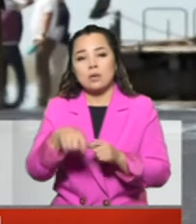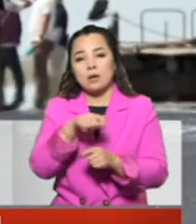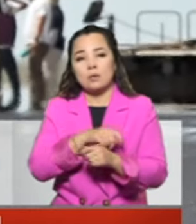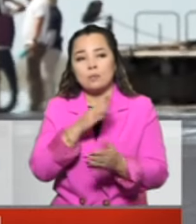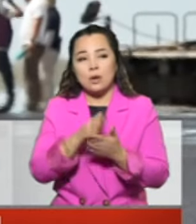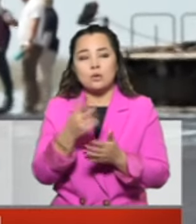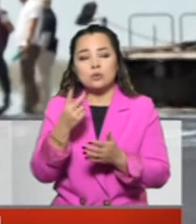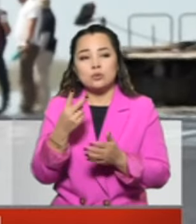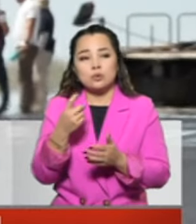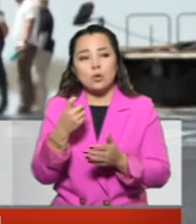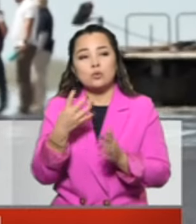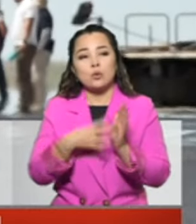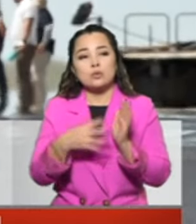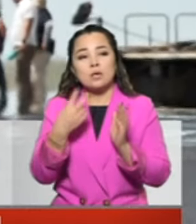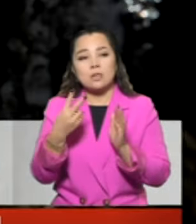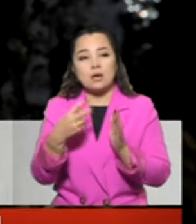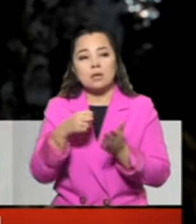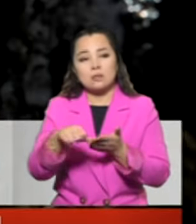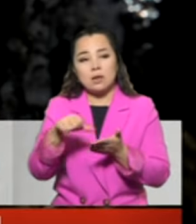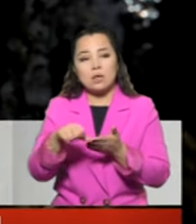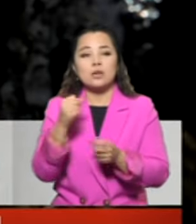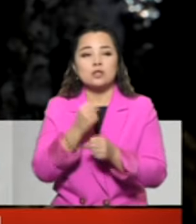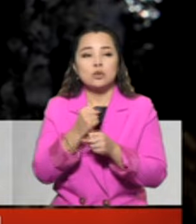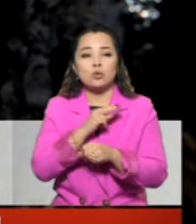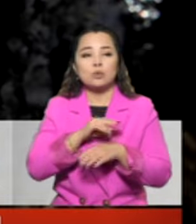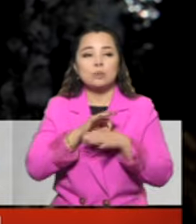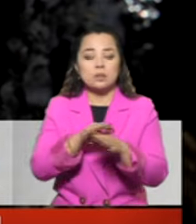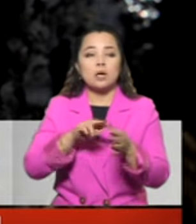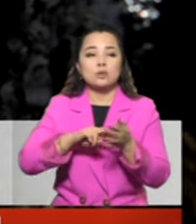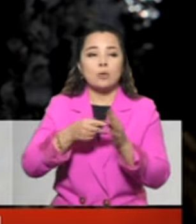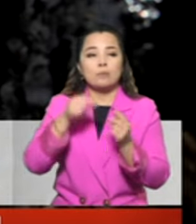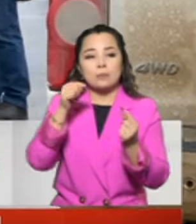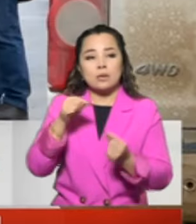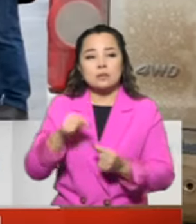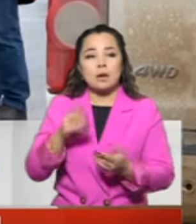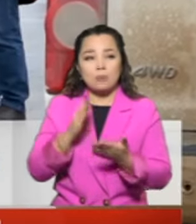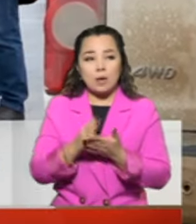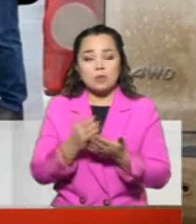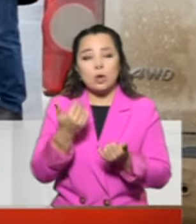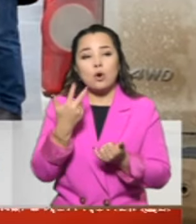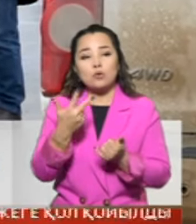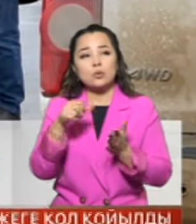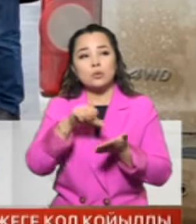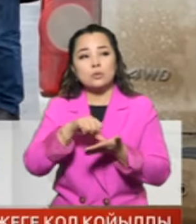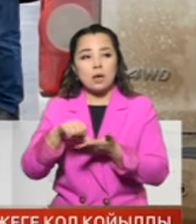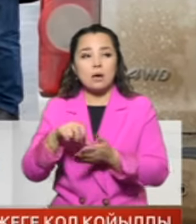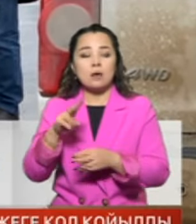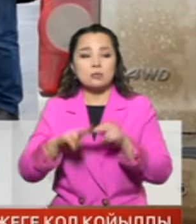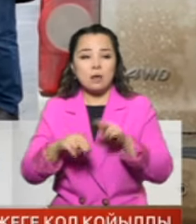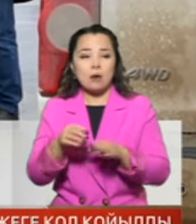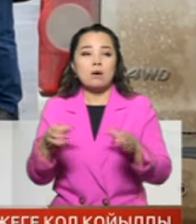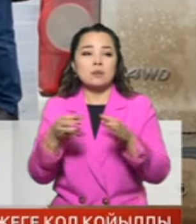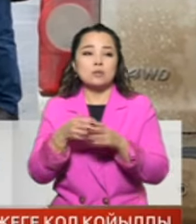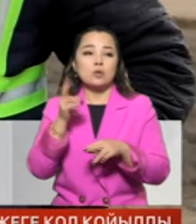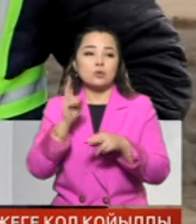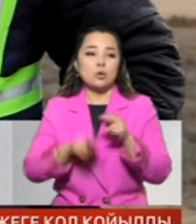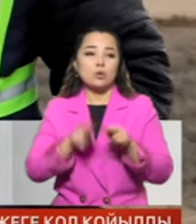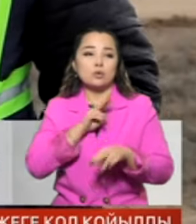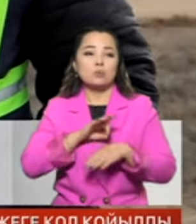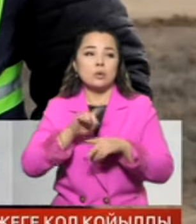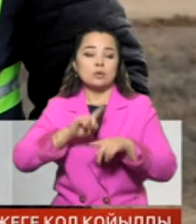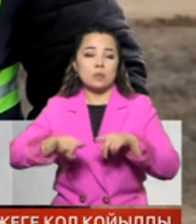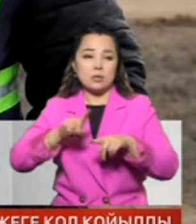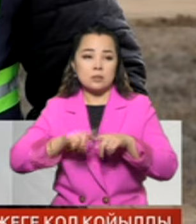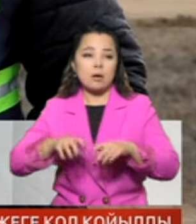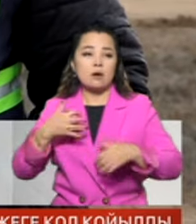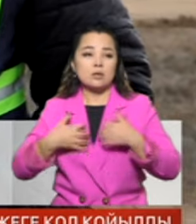тиесілі 192 шақырымына қайта жаңғырту жұмыстары жоспарға сай жүріп жатыр. Үш учаскеде мердігерлер жұмысын аяқтауға жақын.